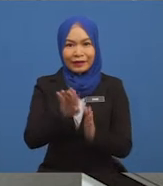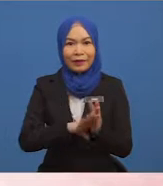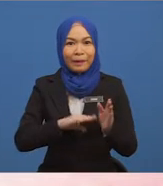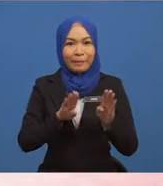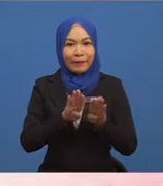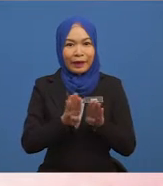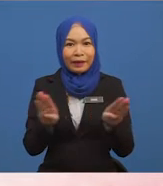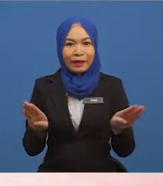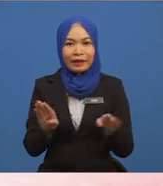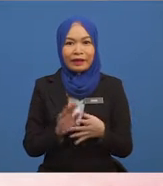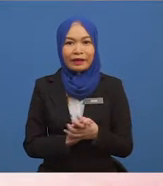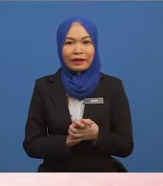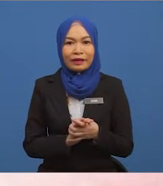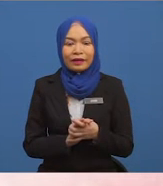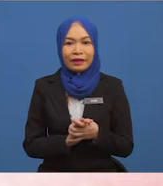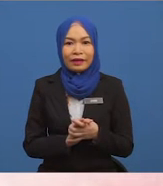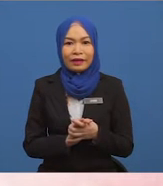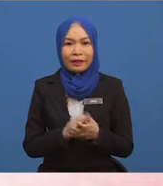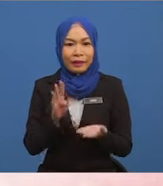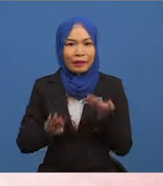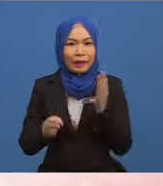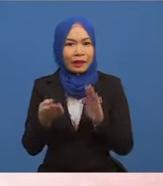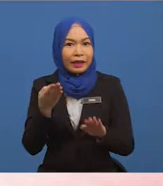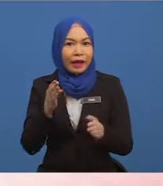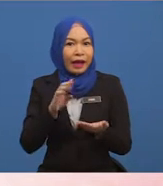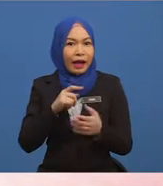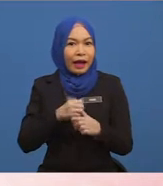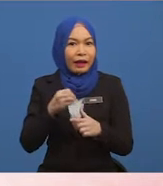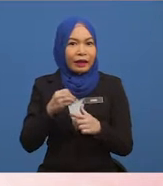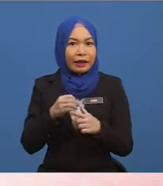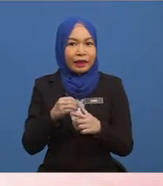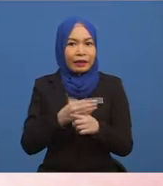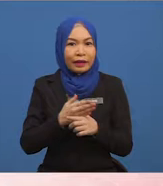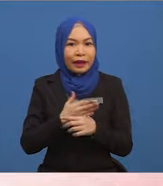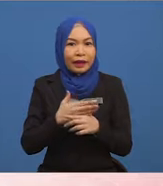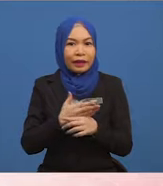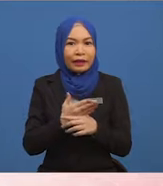perbandingan di antara respirasi aerob dengan fermentasi.